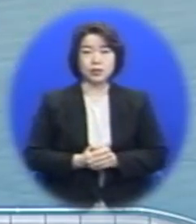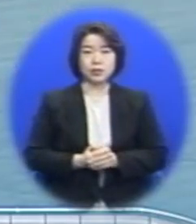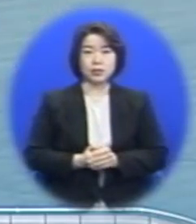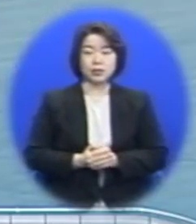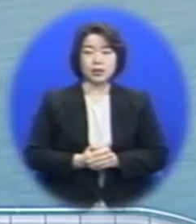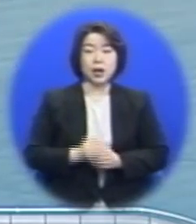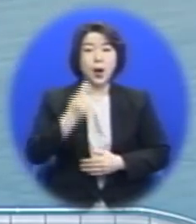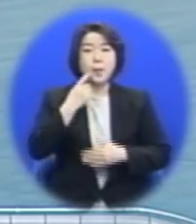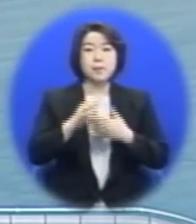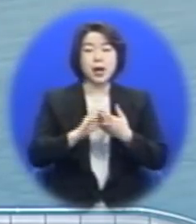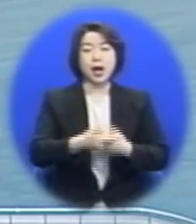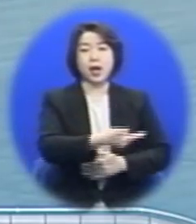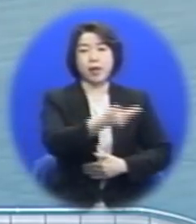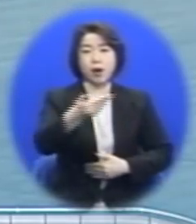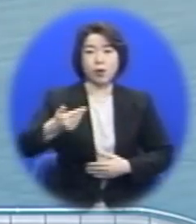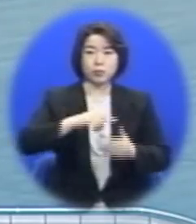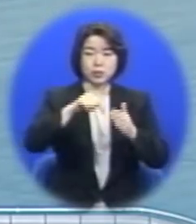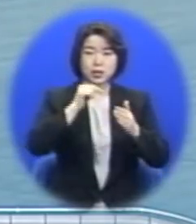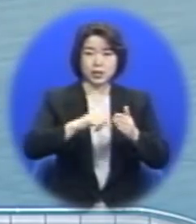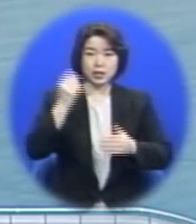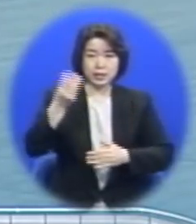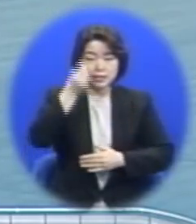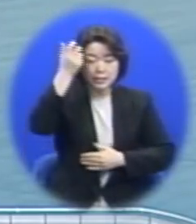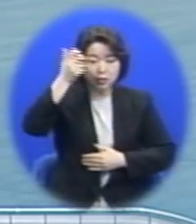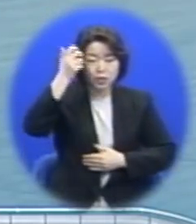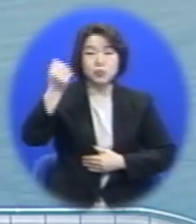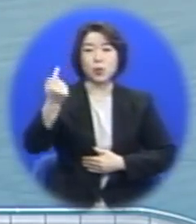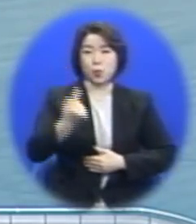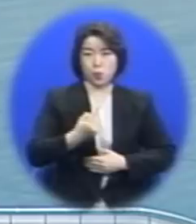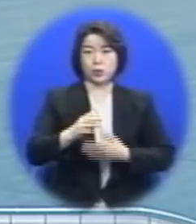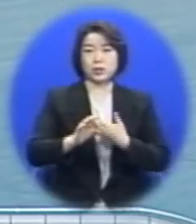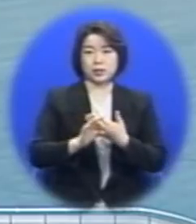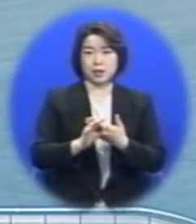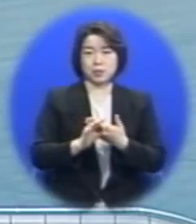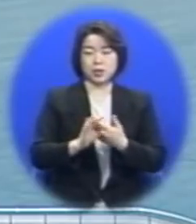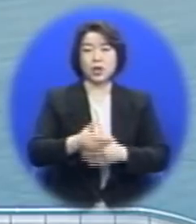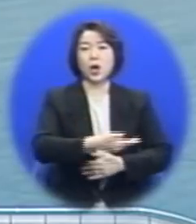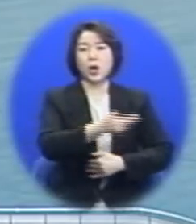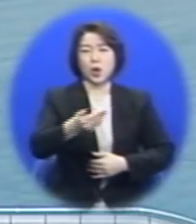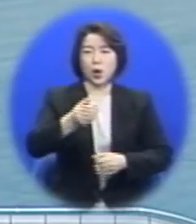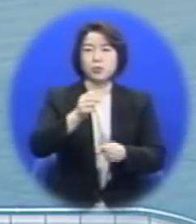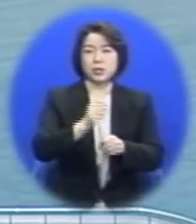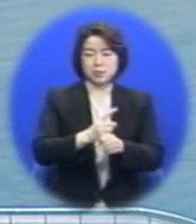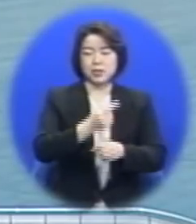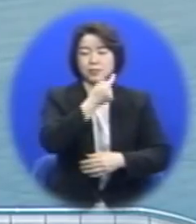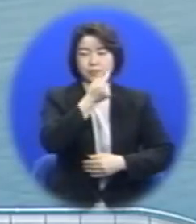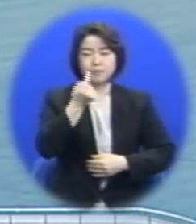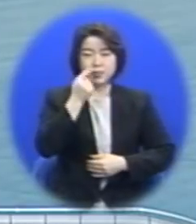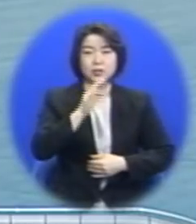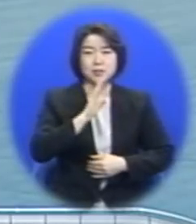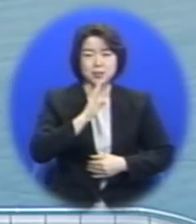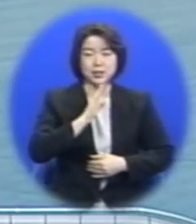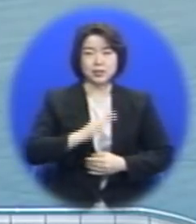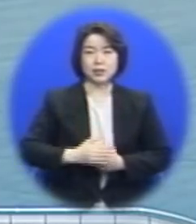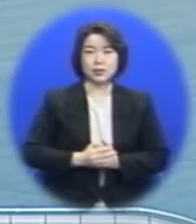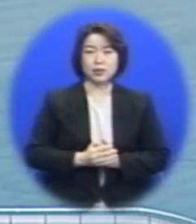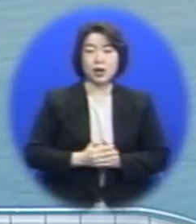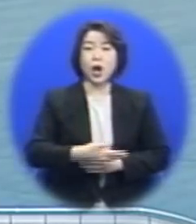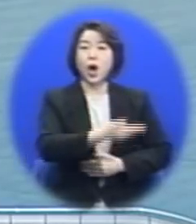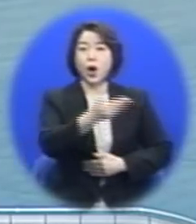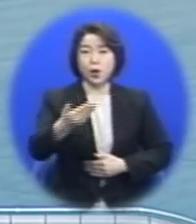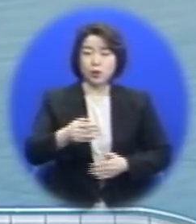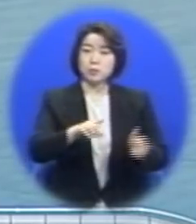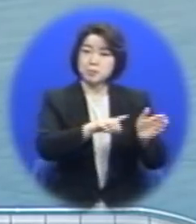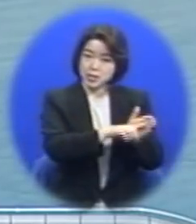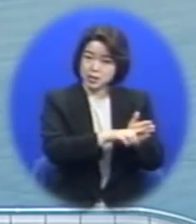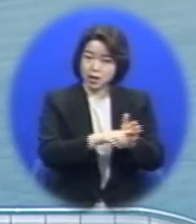만약에 여러분 안에 성령께서 정말 오셨다면 여러분은 이미 증인입니다. 여러분이 믿느냐